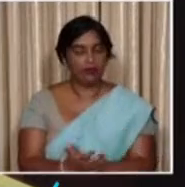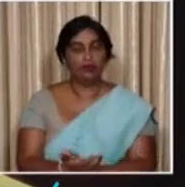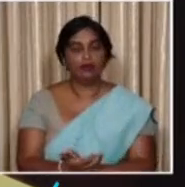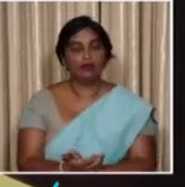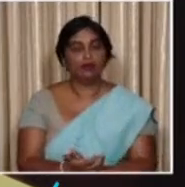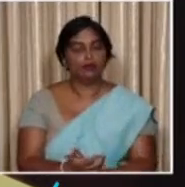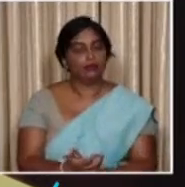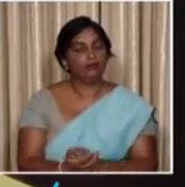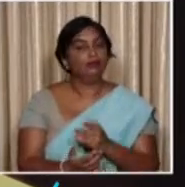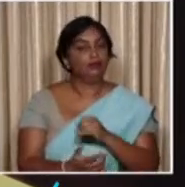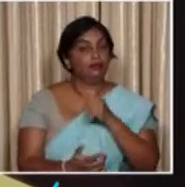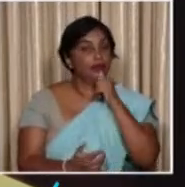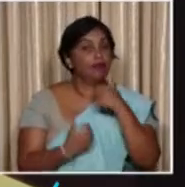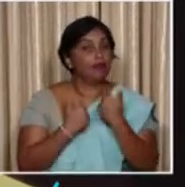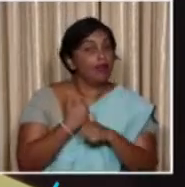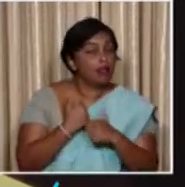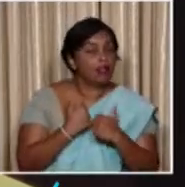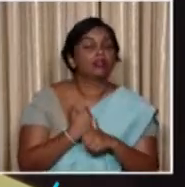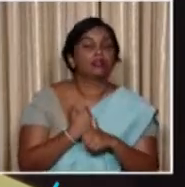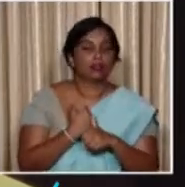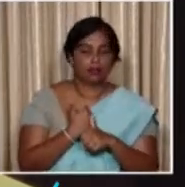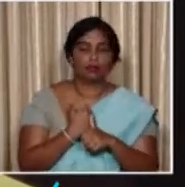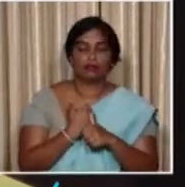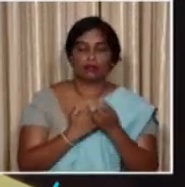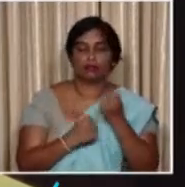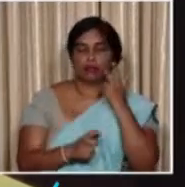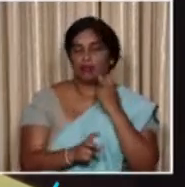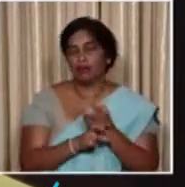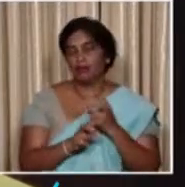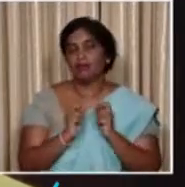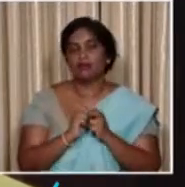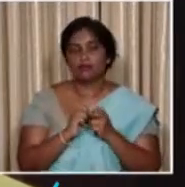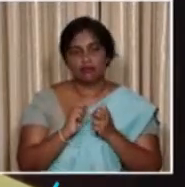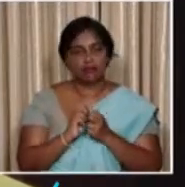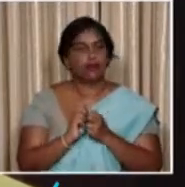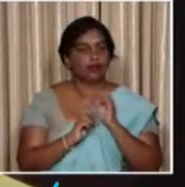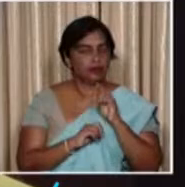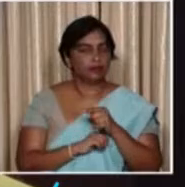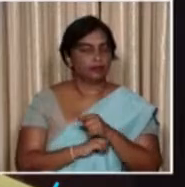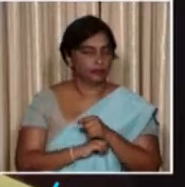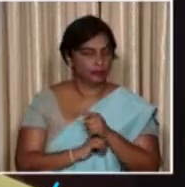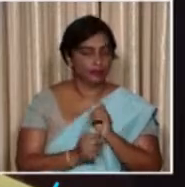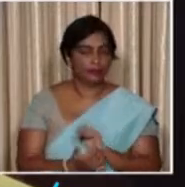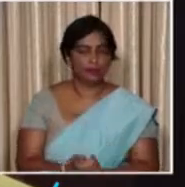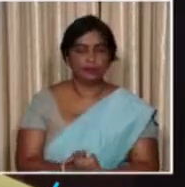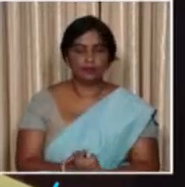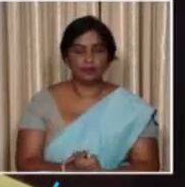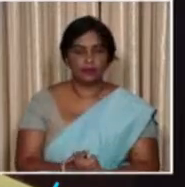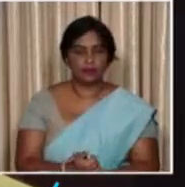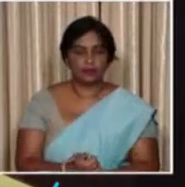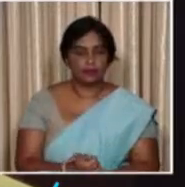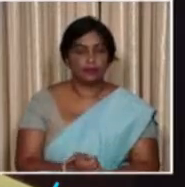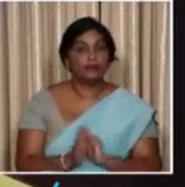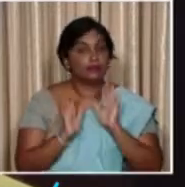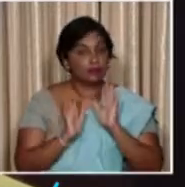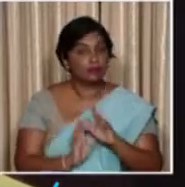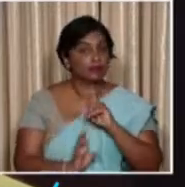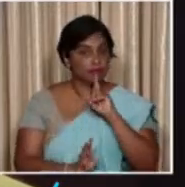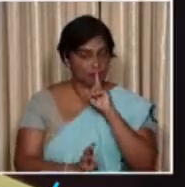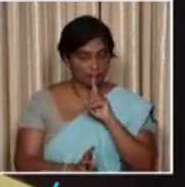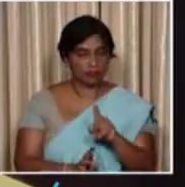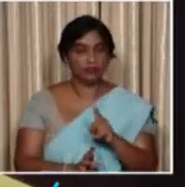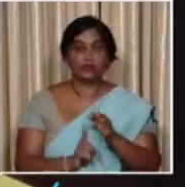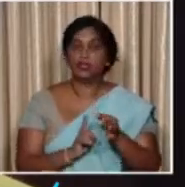මේක නිර්මාණය කරපු ව්‍යසනයක් ඛේදවාචකයක් කියන කාරණා. හැබැයි එහෙම කියලා